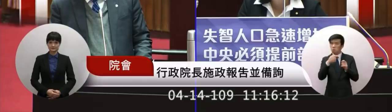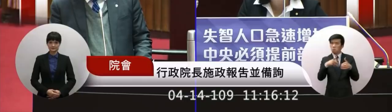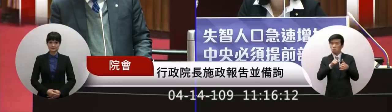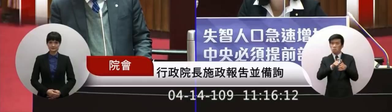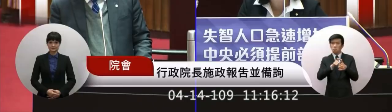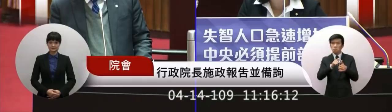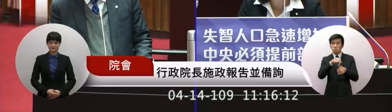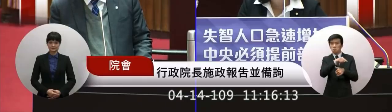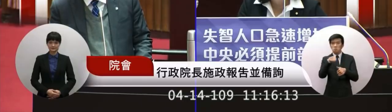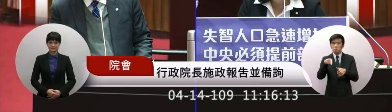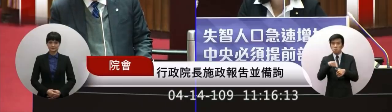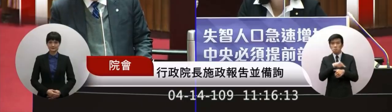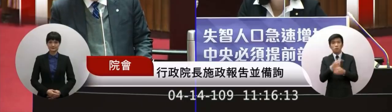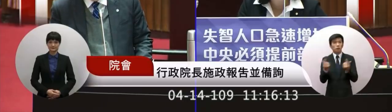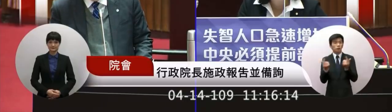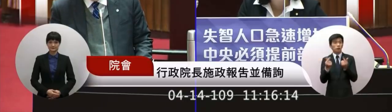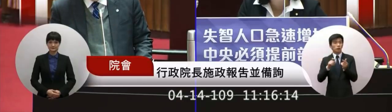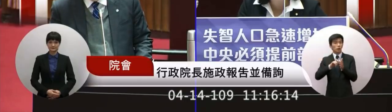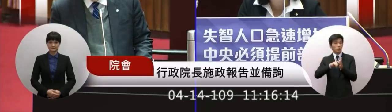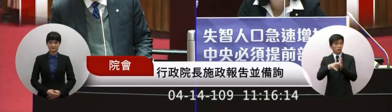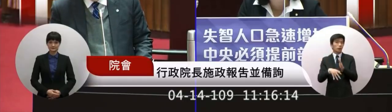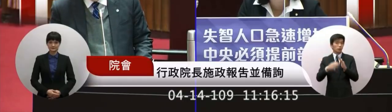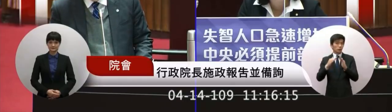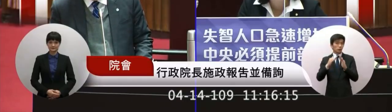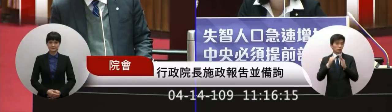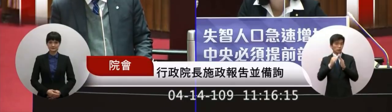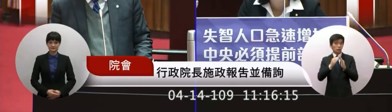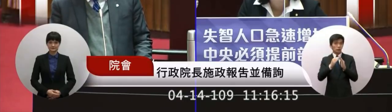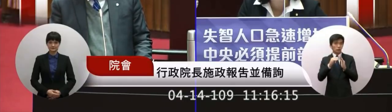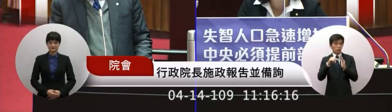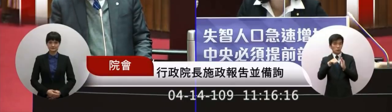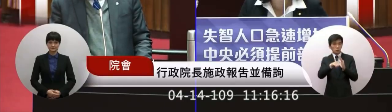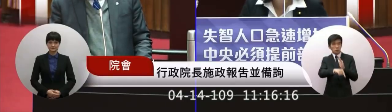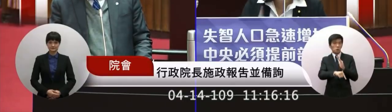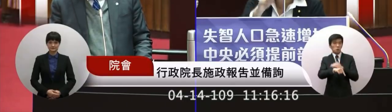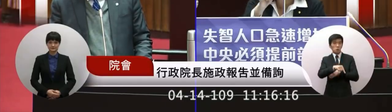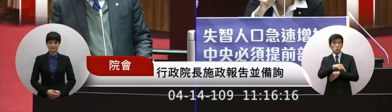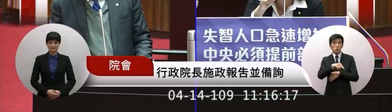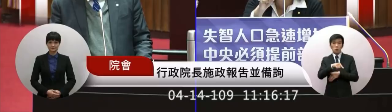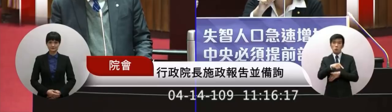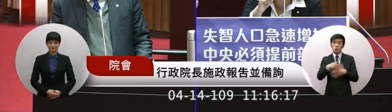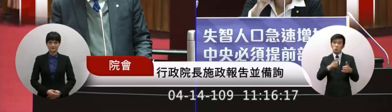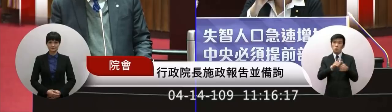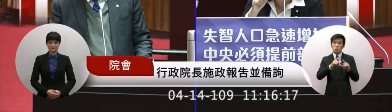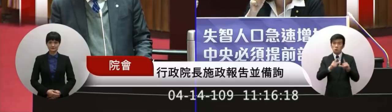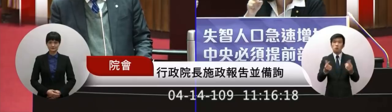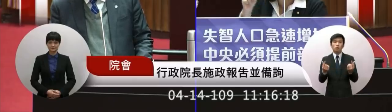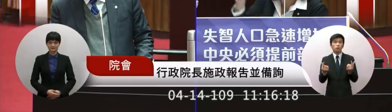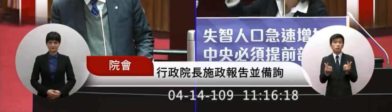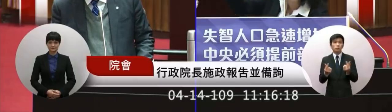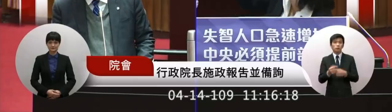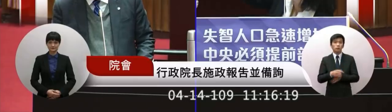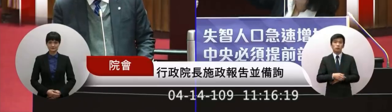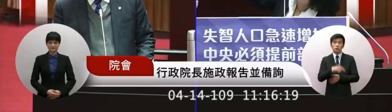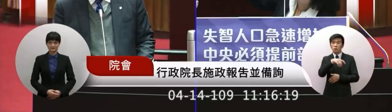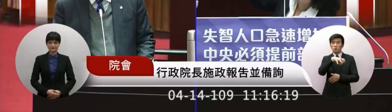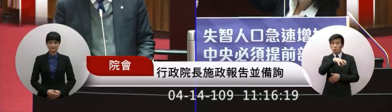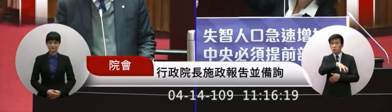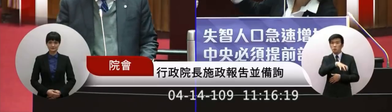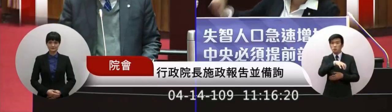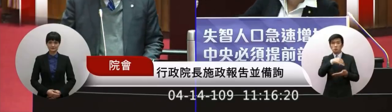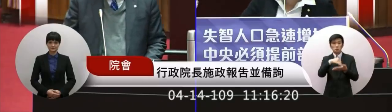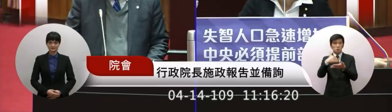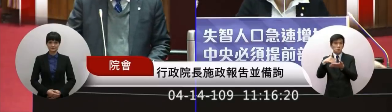你看有些人一些很幸福長大的地方他剛才一間裡面有十八